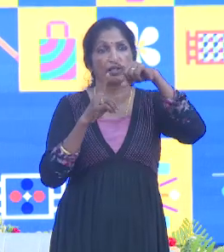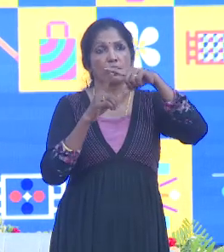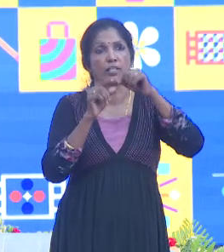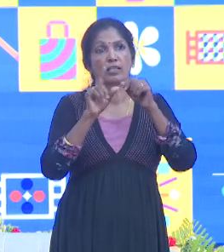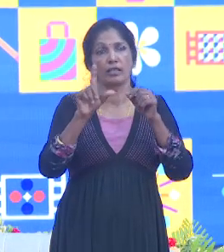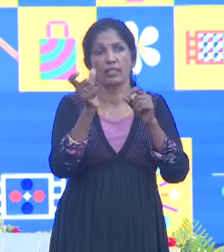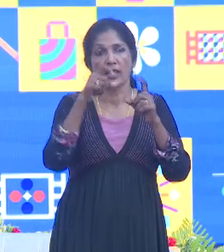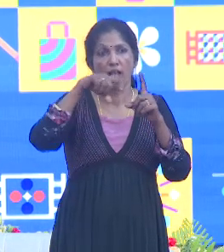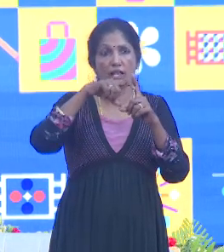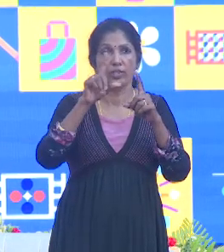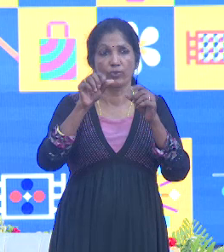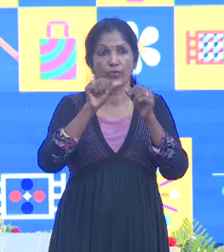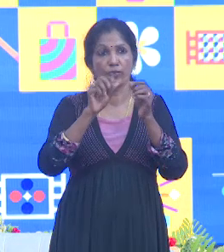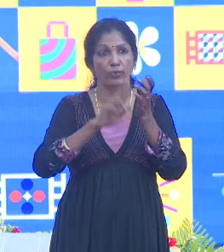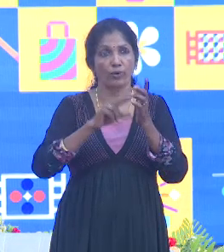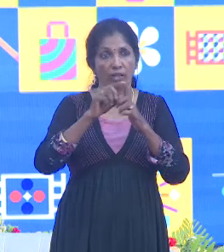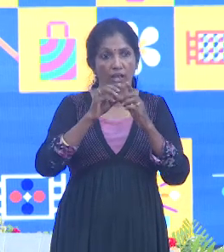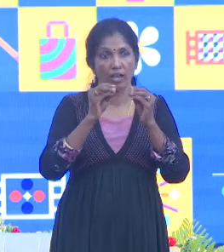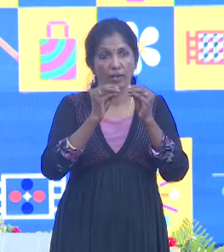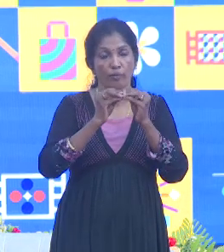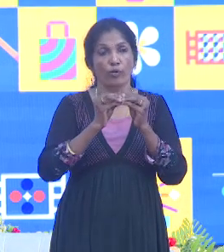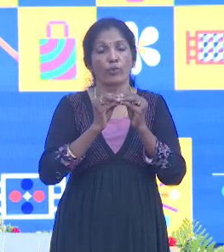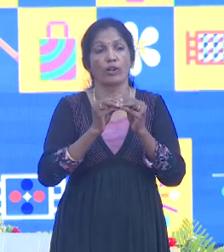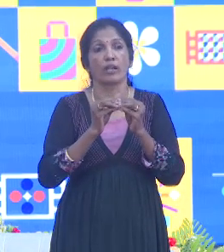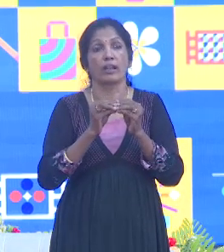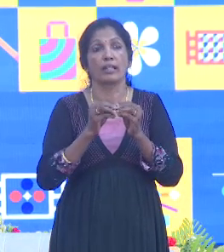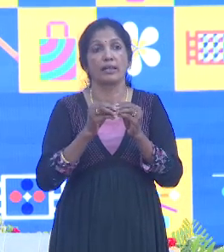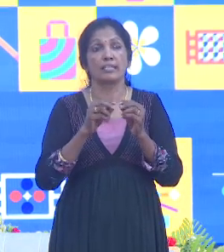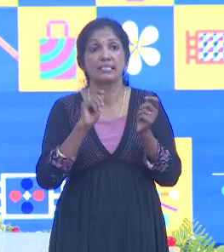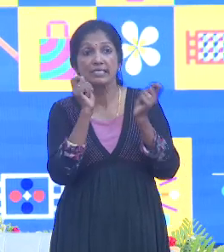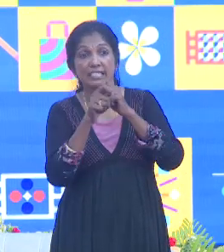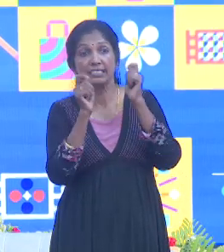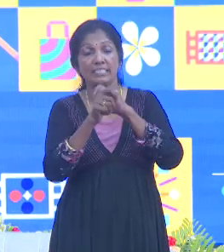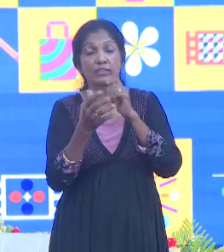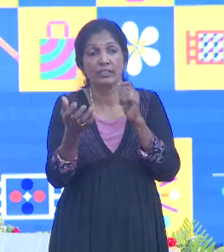ബോർഡുകളിലെല്ലാം കൂടി അവരുടെ കൈമാറിക്കിട്ടിയ കേസുകൾ